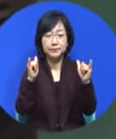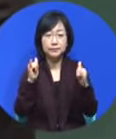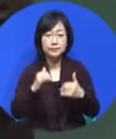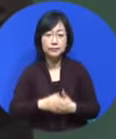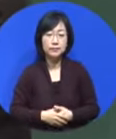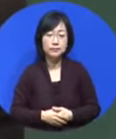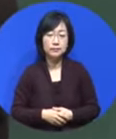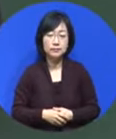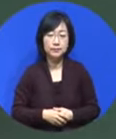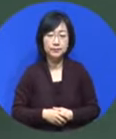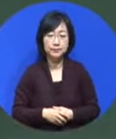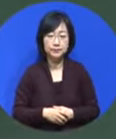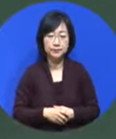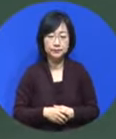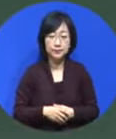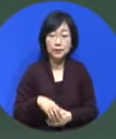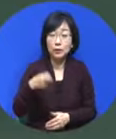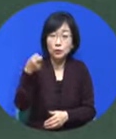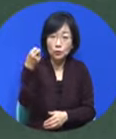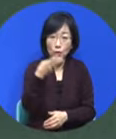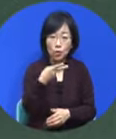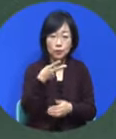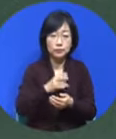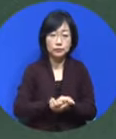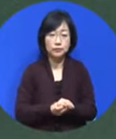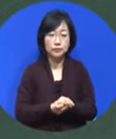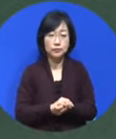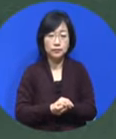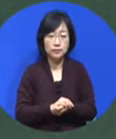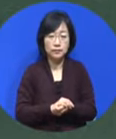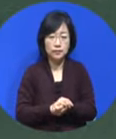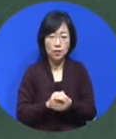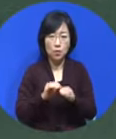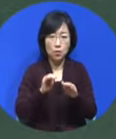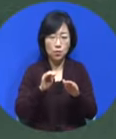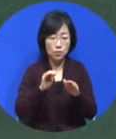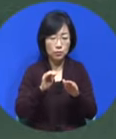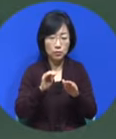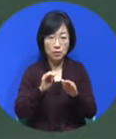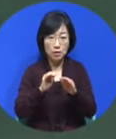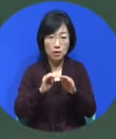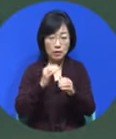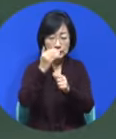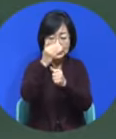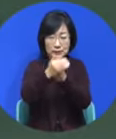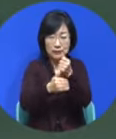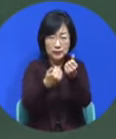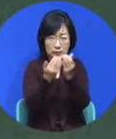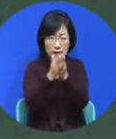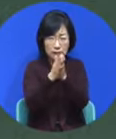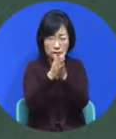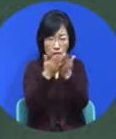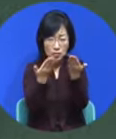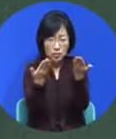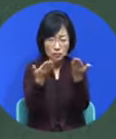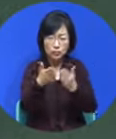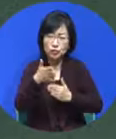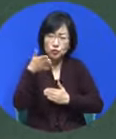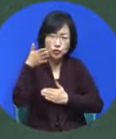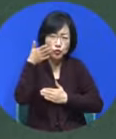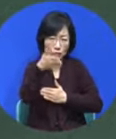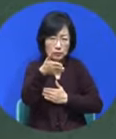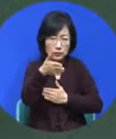한자다 그고 아로는 오늘 본문에 보니까 성경 학자다 이렇게